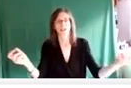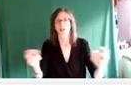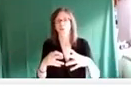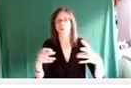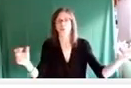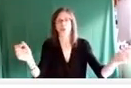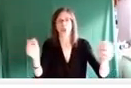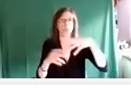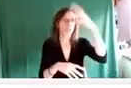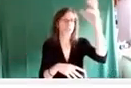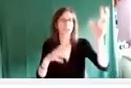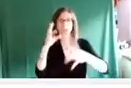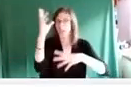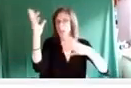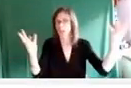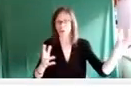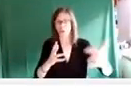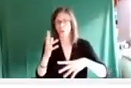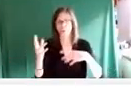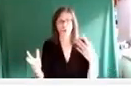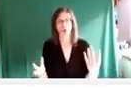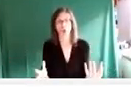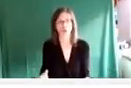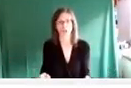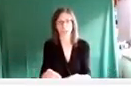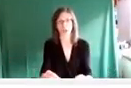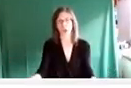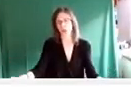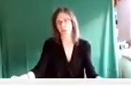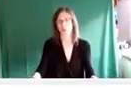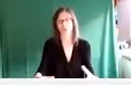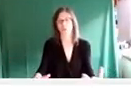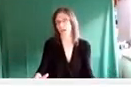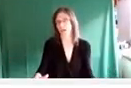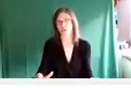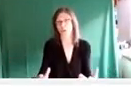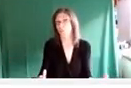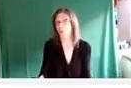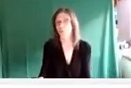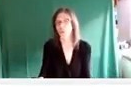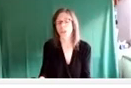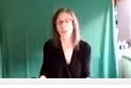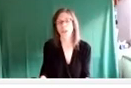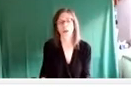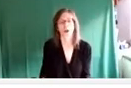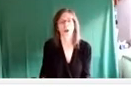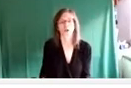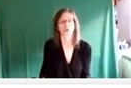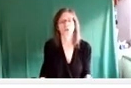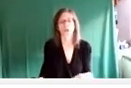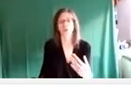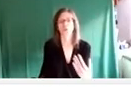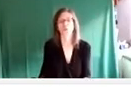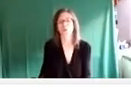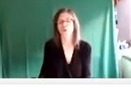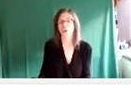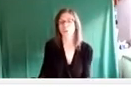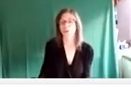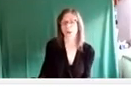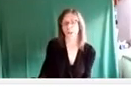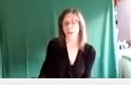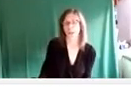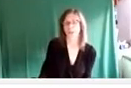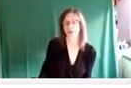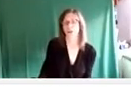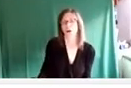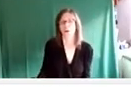avec des cellules fusionnées, des titres un peu tout croche, des notes en bas de page, c'est pas une bonne idée. Donc, vous allez trouver toutes sortes de